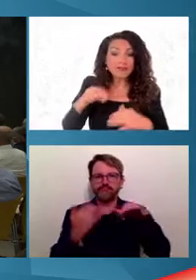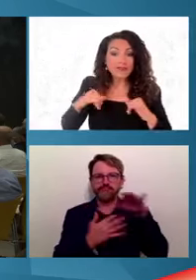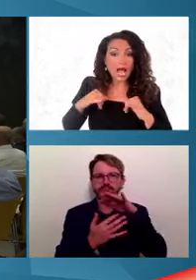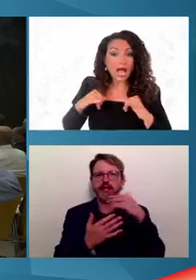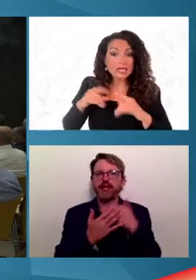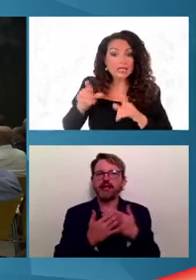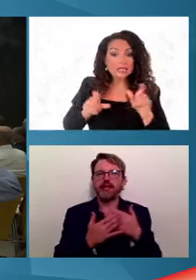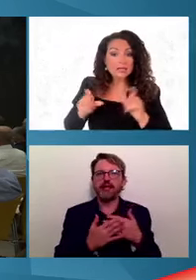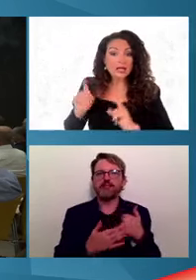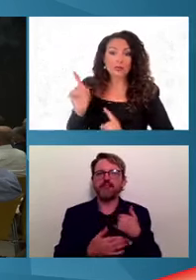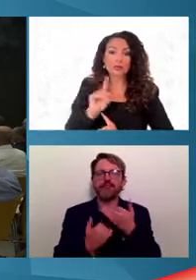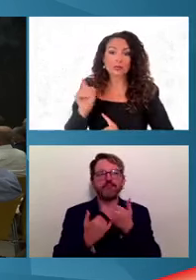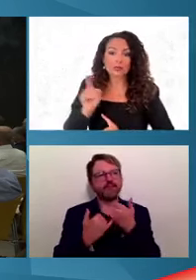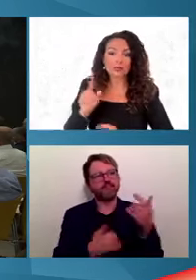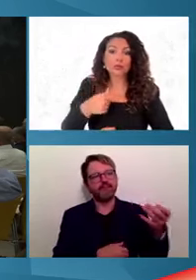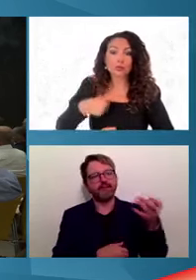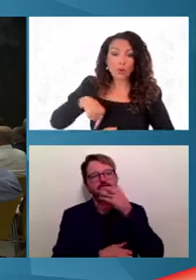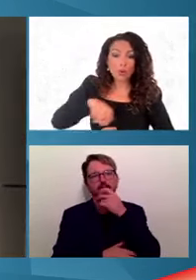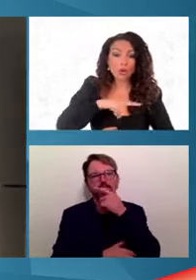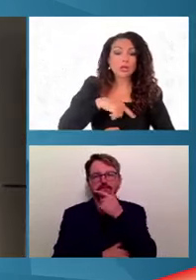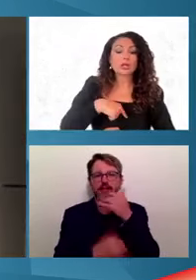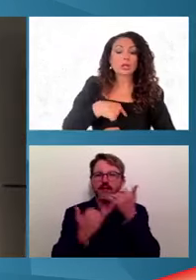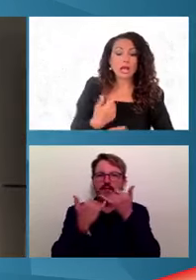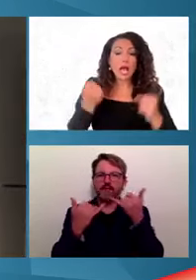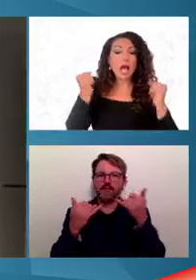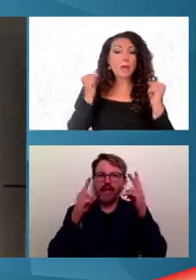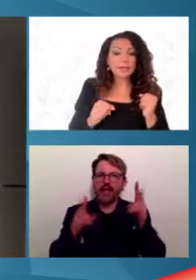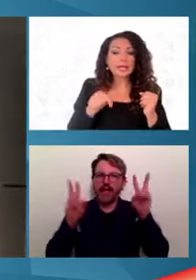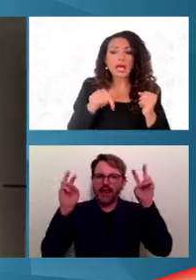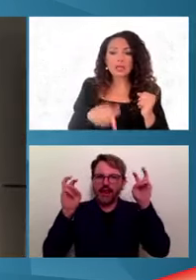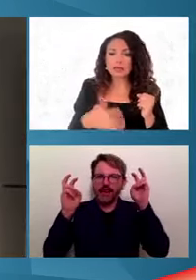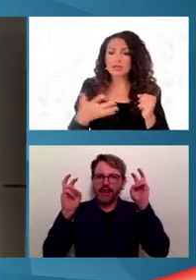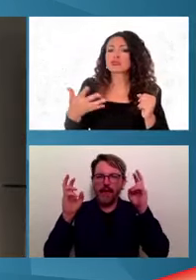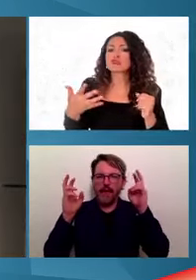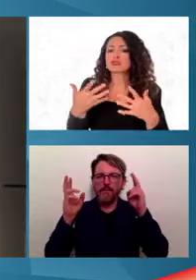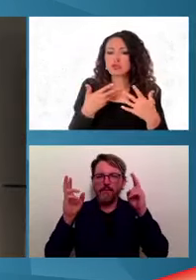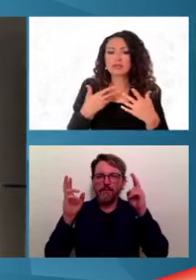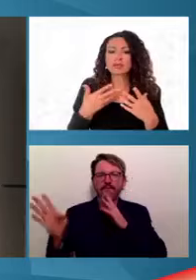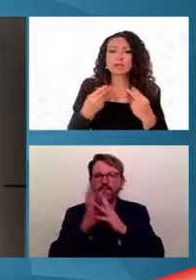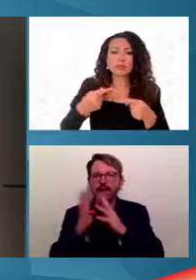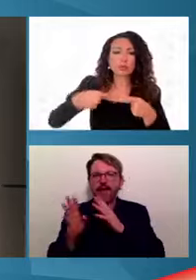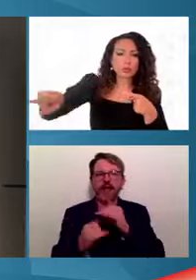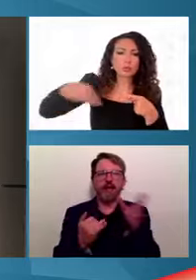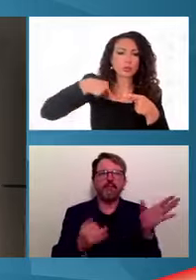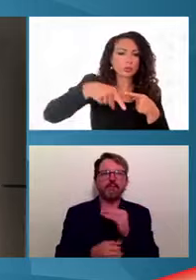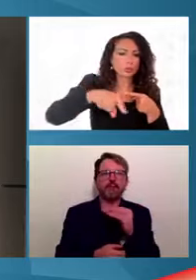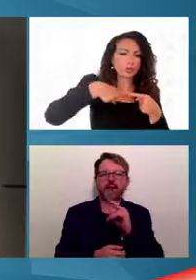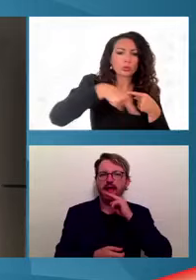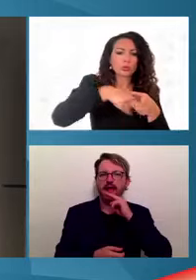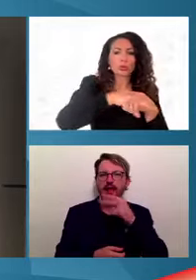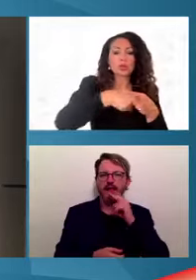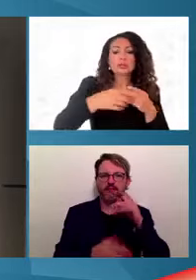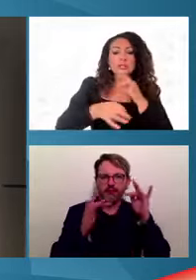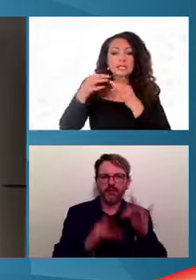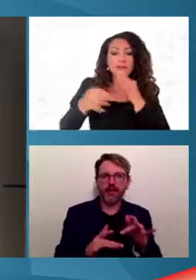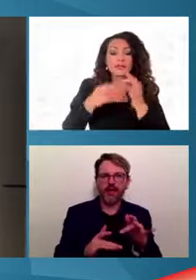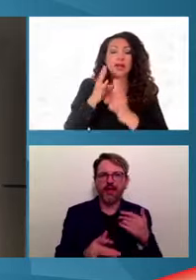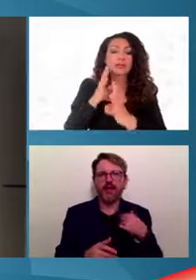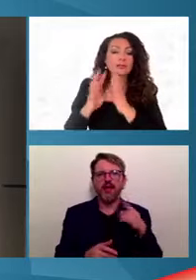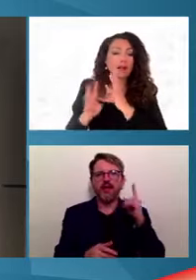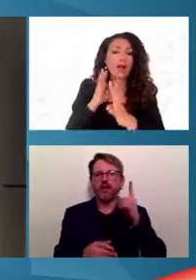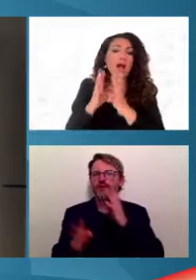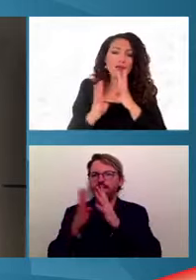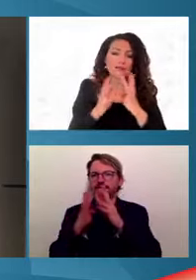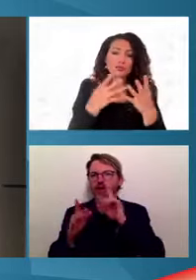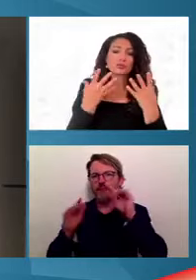wie können wir das Thema Verkehr auch mit Antworten ordentlich untermauern und beziehungsweise den Verkehr reduzieren. Unser Ziel